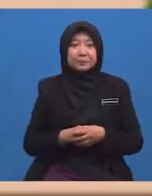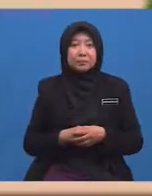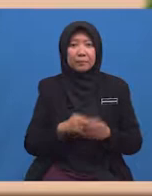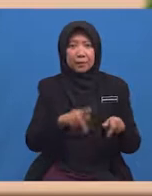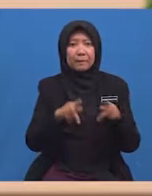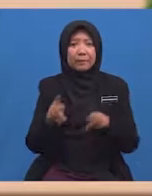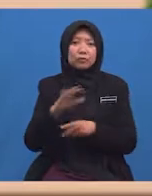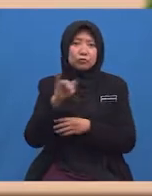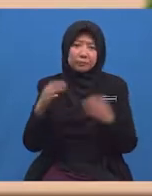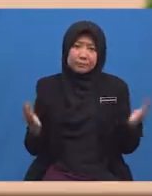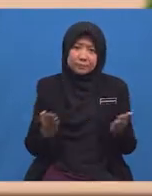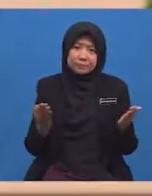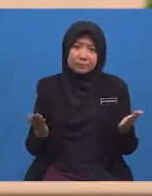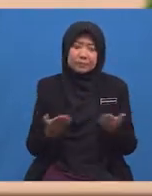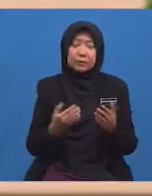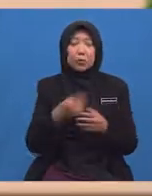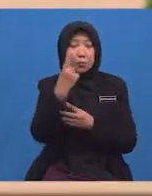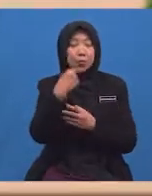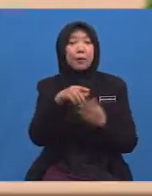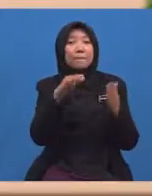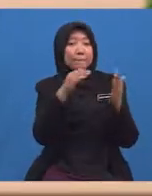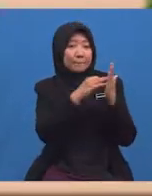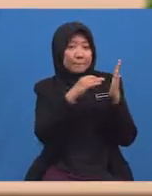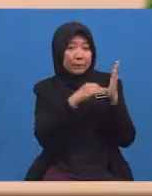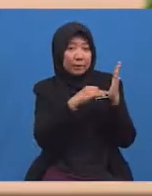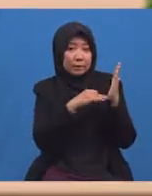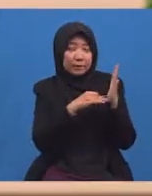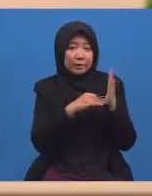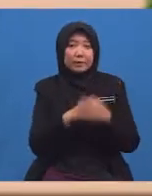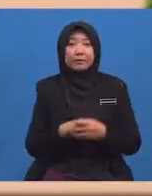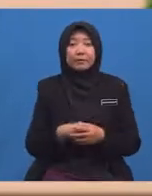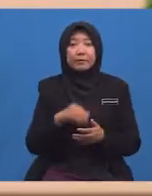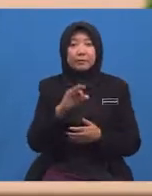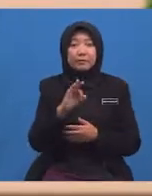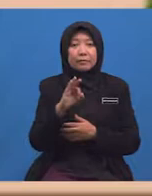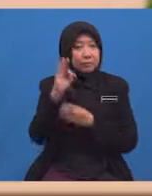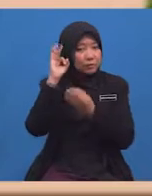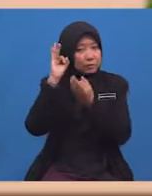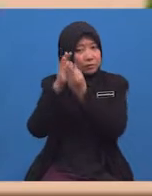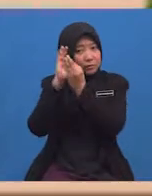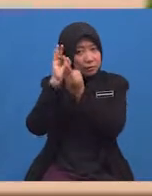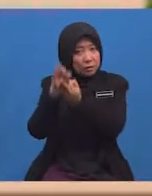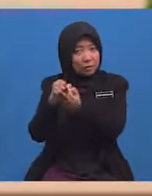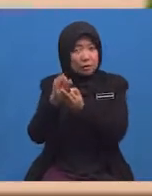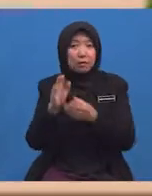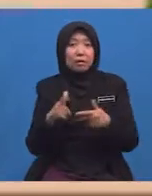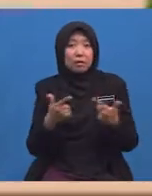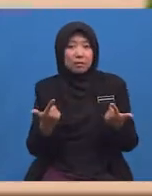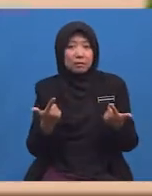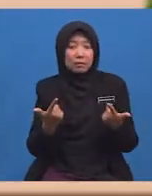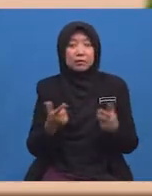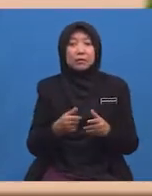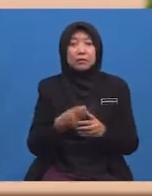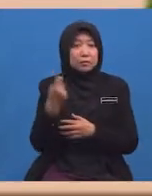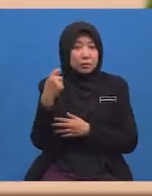Pelajar juga digalakkan menyenaraikan fakta lain yang wujud dalam kedua-dua teks bersama